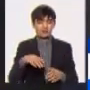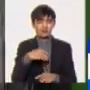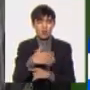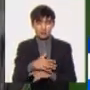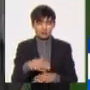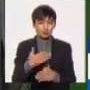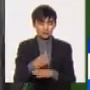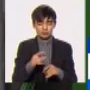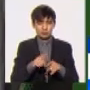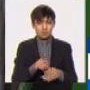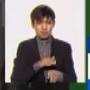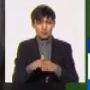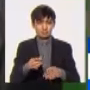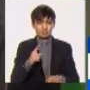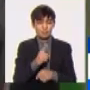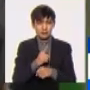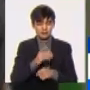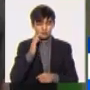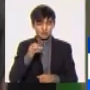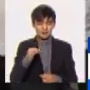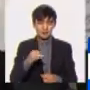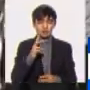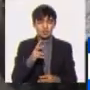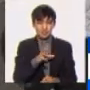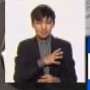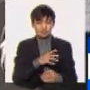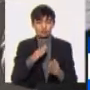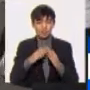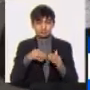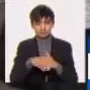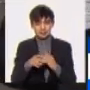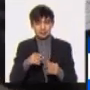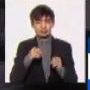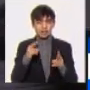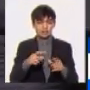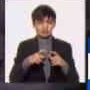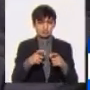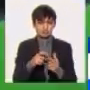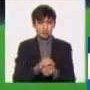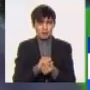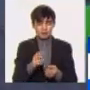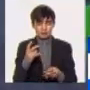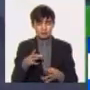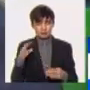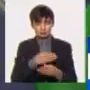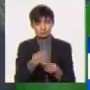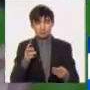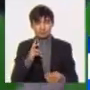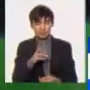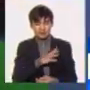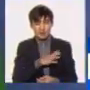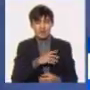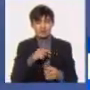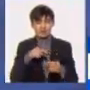тыйым салынады. Енді тұрғындар үйден тек арнайы рұқсат қағазымен ғана шыға алады. Ол құжат Семей халқына таратылып бере бастады. Жекеменшік